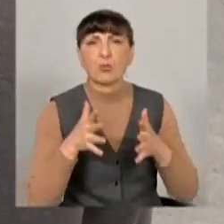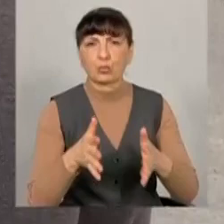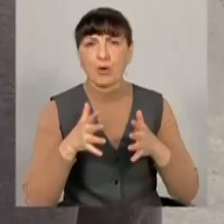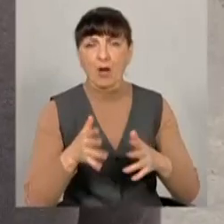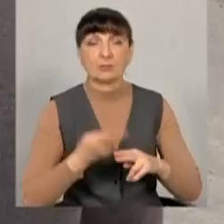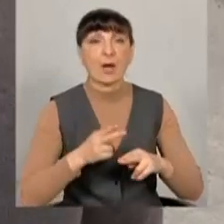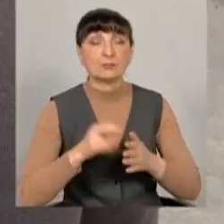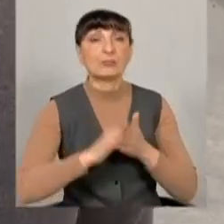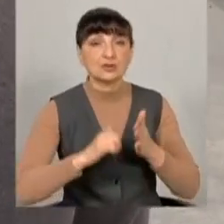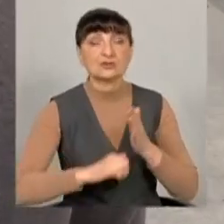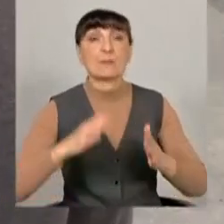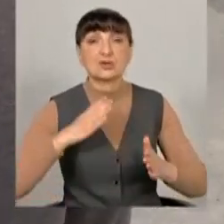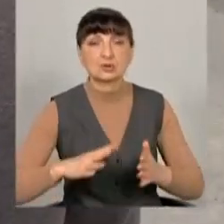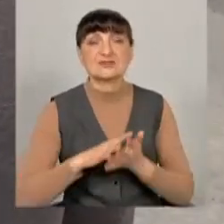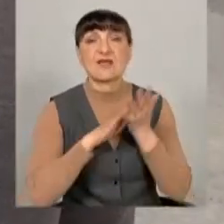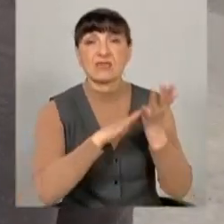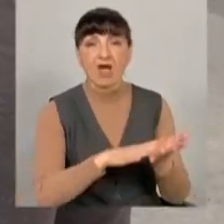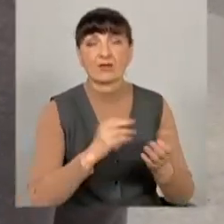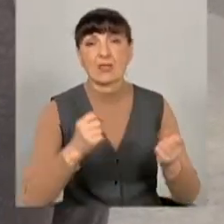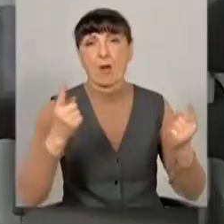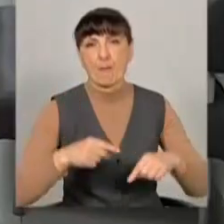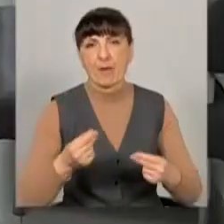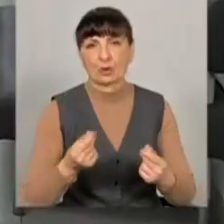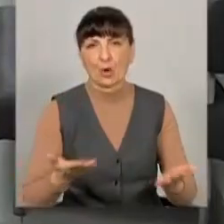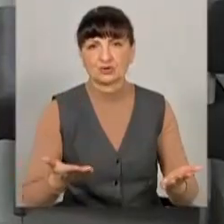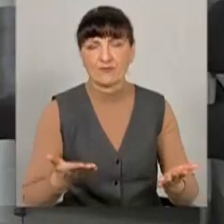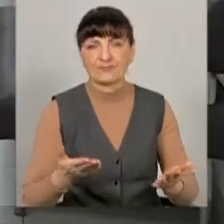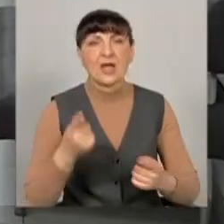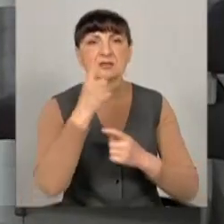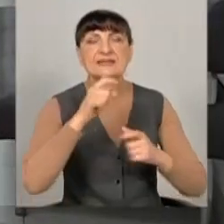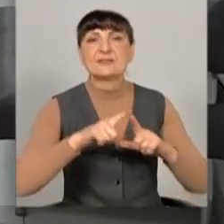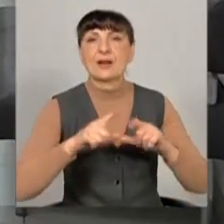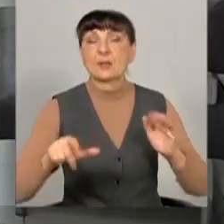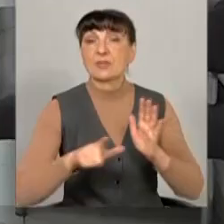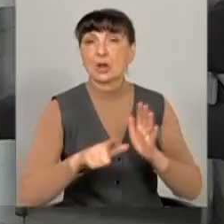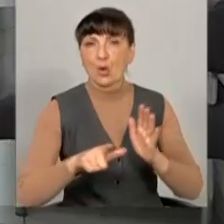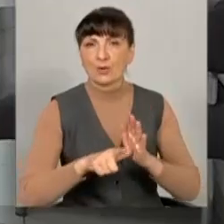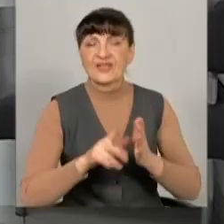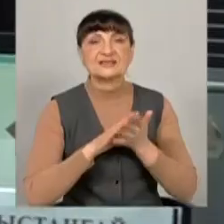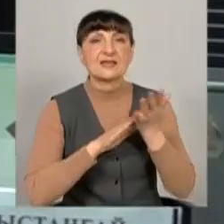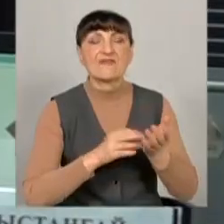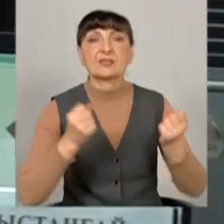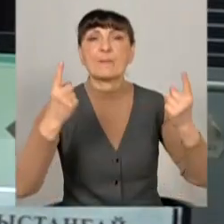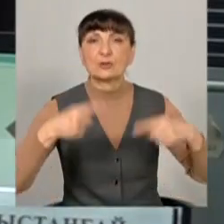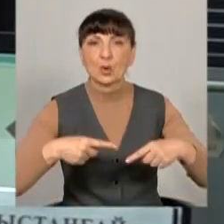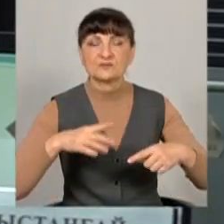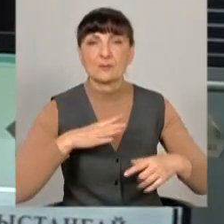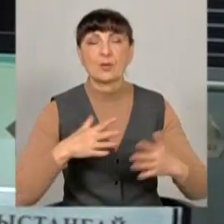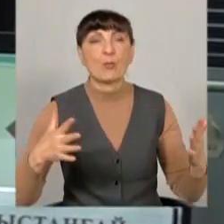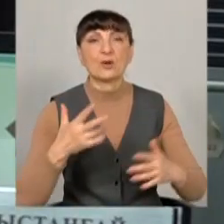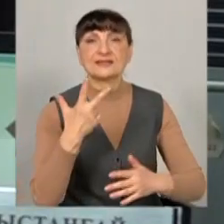этой причине и пришлось подать заявку на банкротство. Как сообщили в Департаменте госдоходов, заявки на банкротство подали